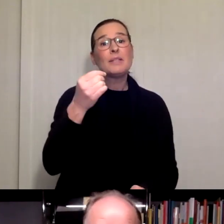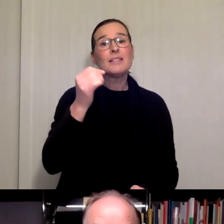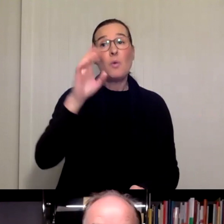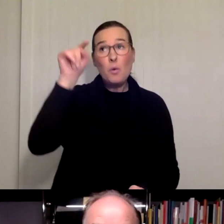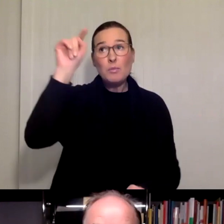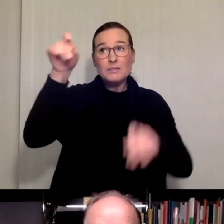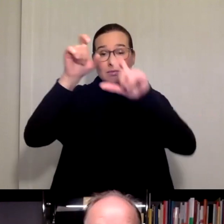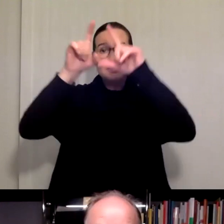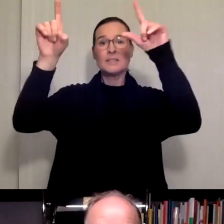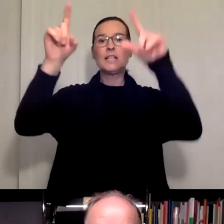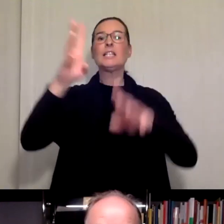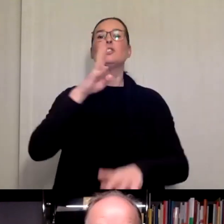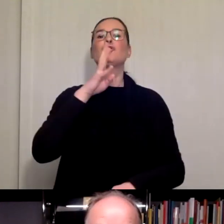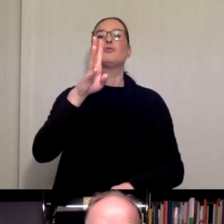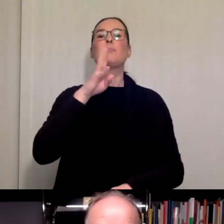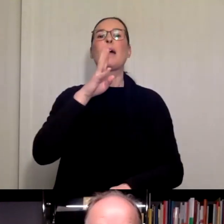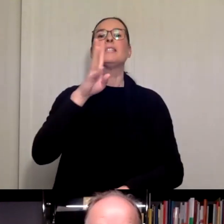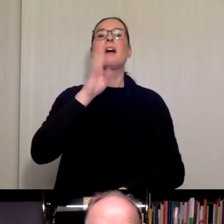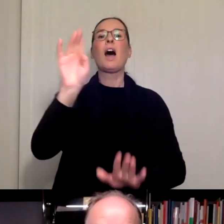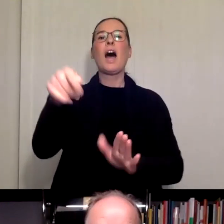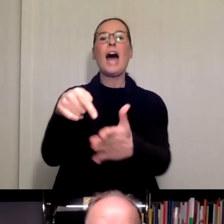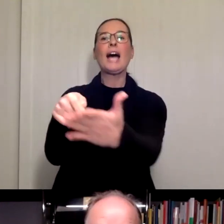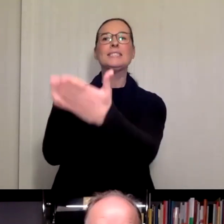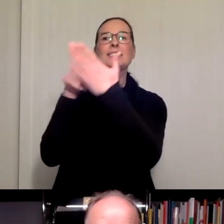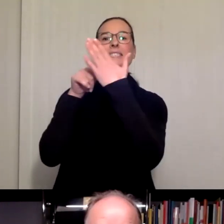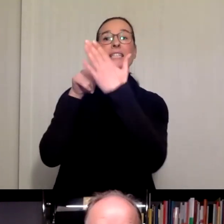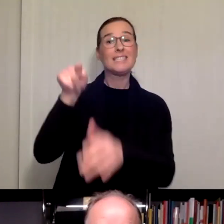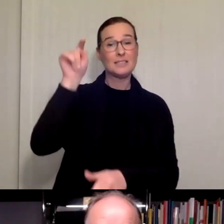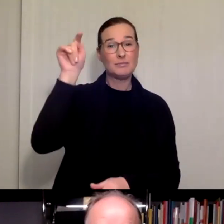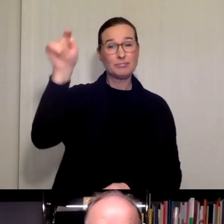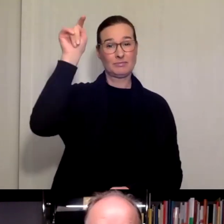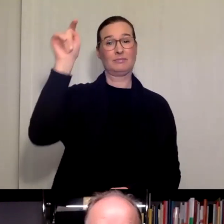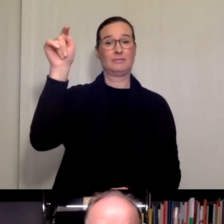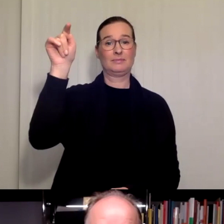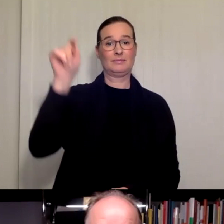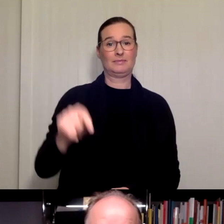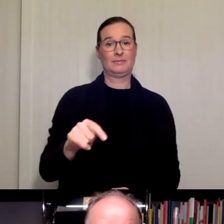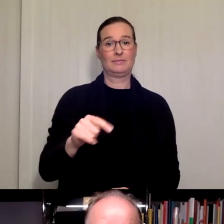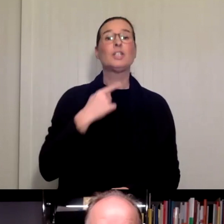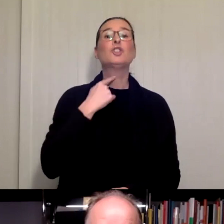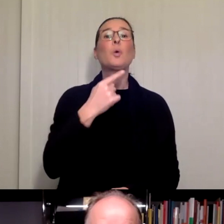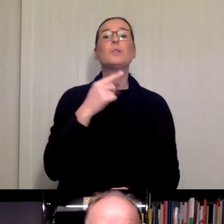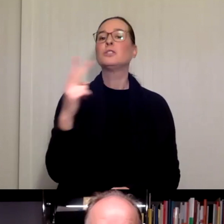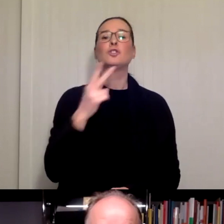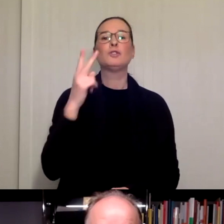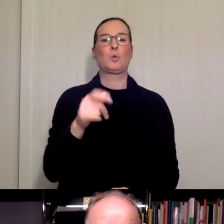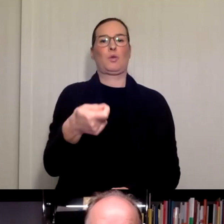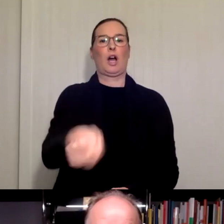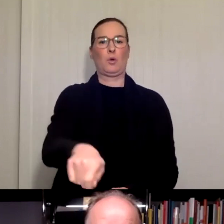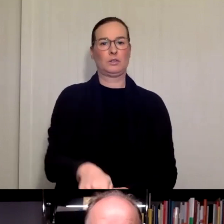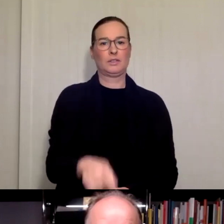Sprecheransicht. Der Ton ist sowieso automatisch aus. Aber was an ist, das ist der